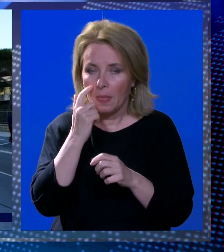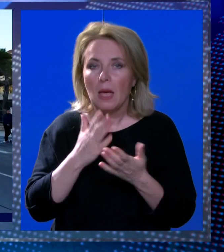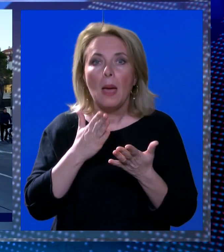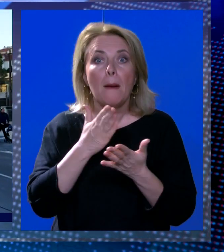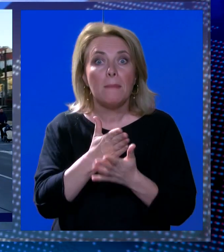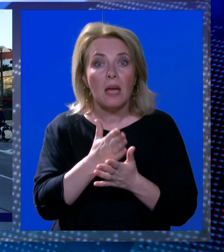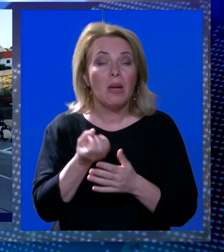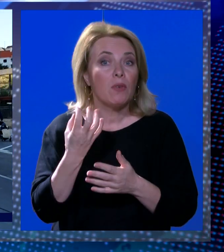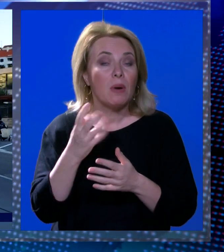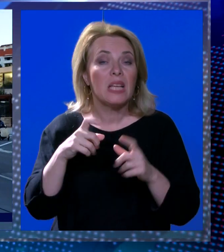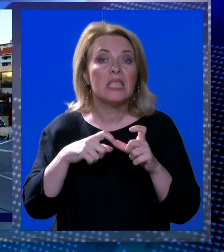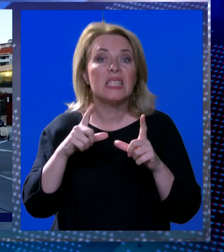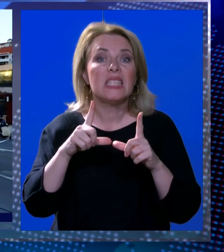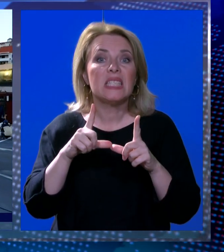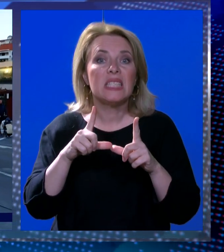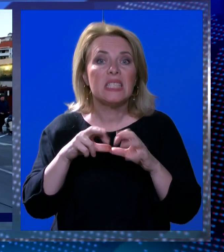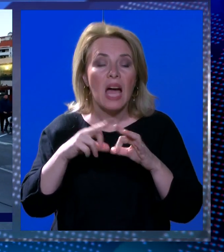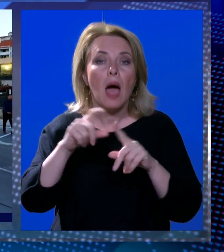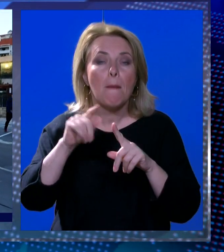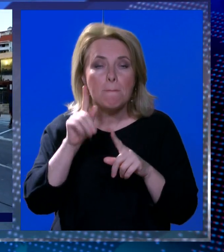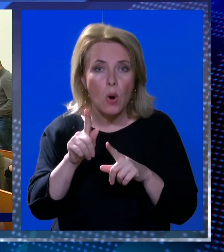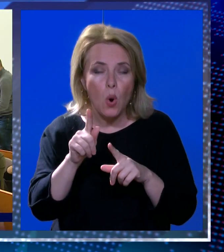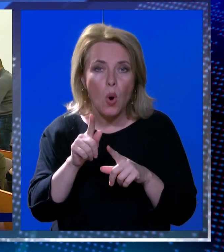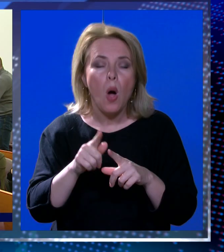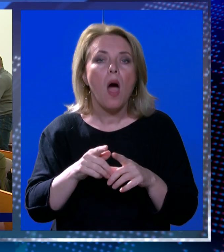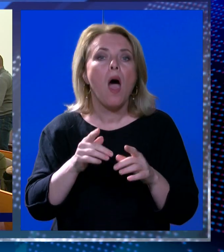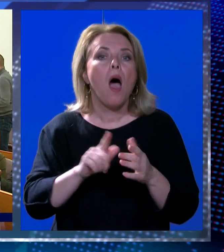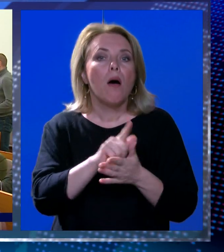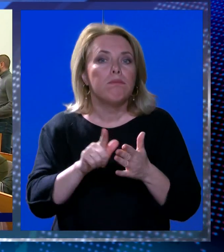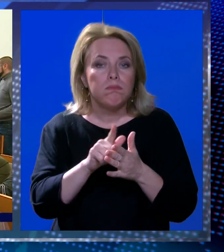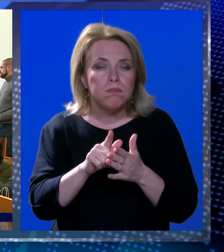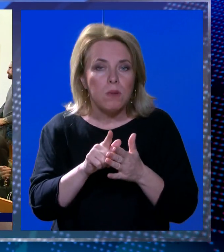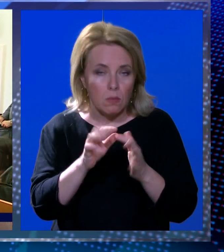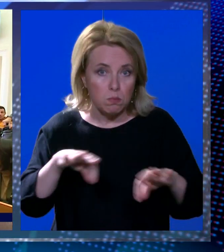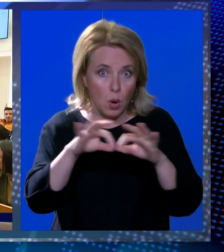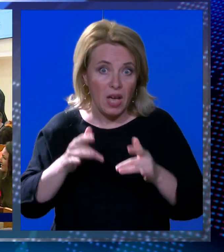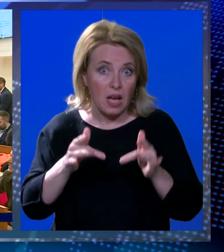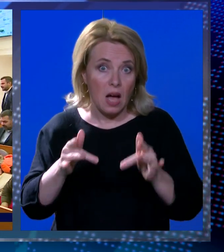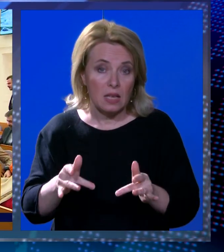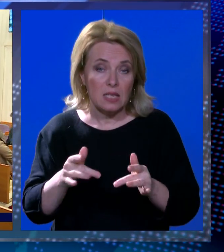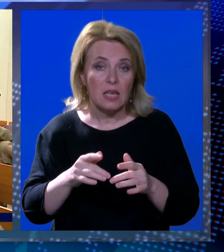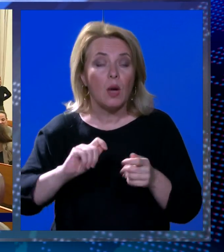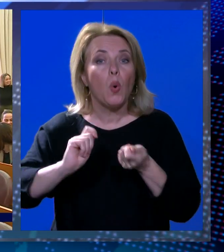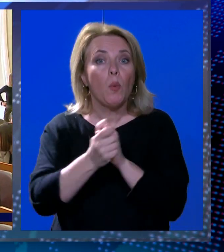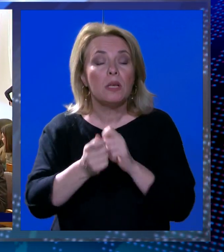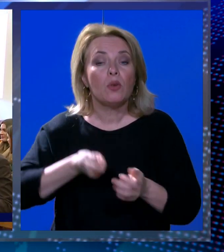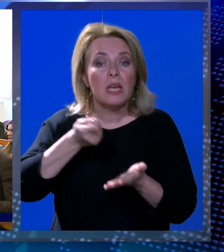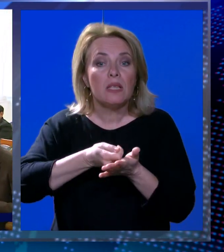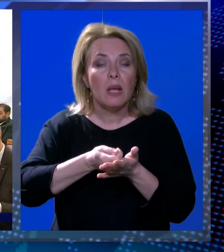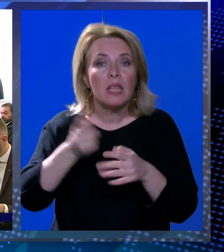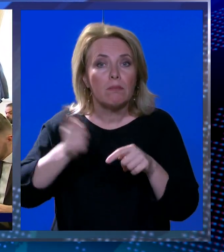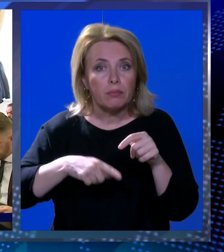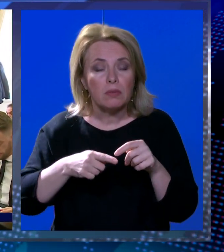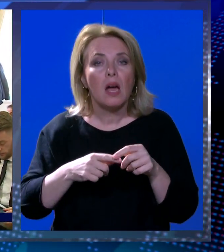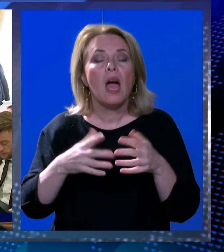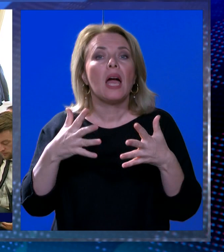SAFU-a, projekt dokazano kasni, a umjesto naplate penala, grad je s izvođačem potpisao aneks ugovora. Evo što nam je na tu temu rekao